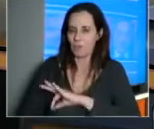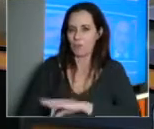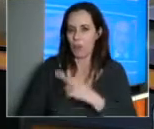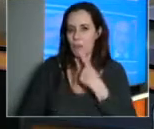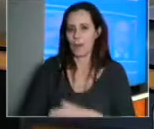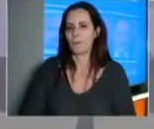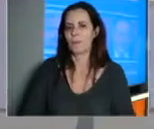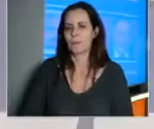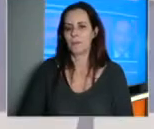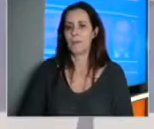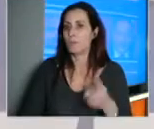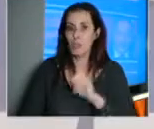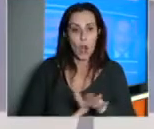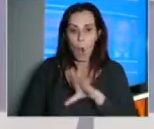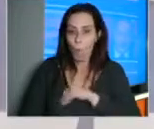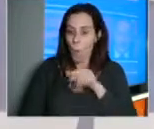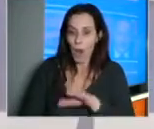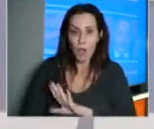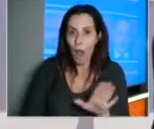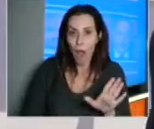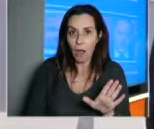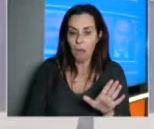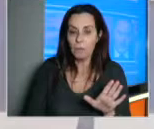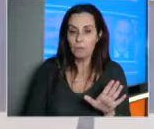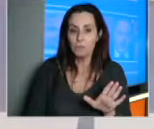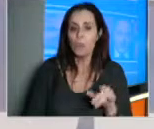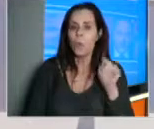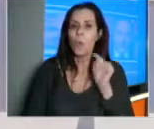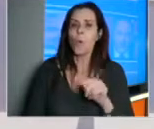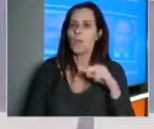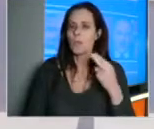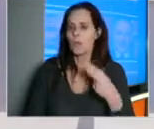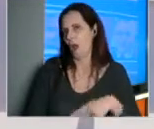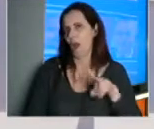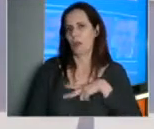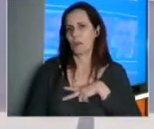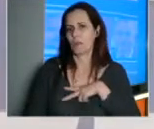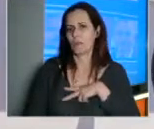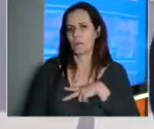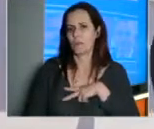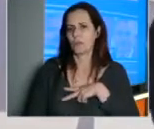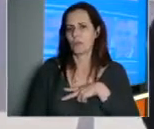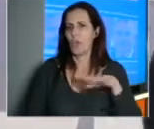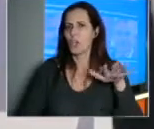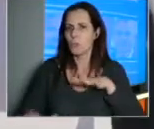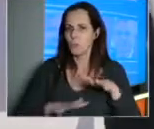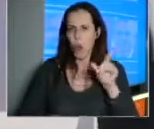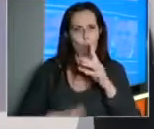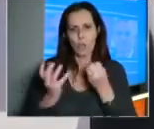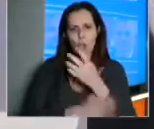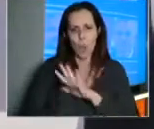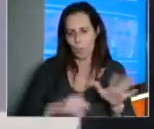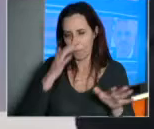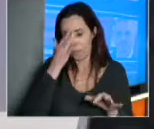אומר. אוקיי. מי שלא מוכן לכך, הוא יהיה אחראי על כך שממשלה לא